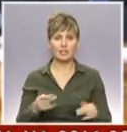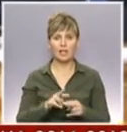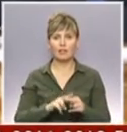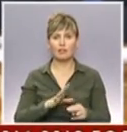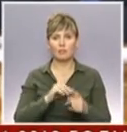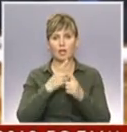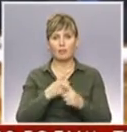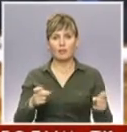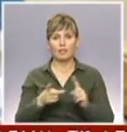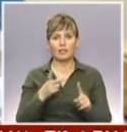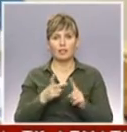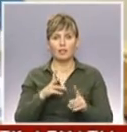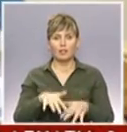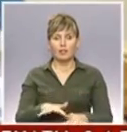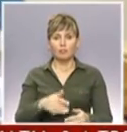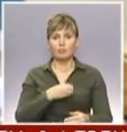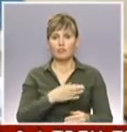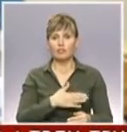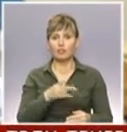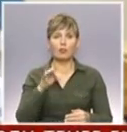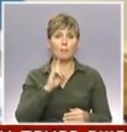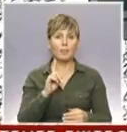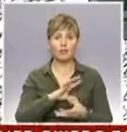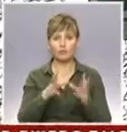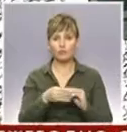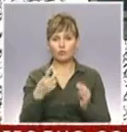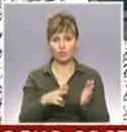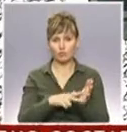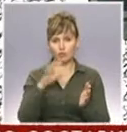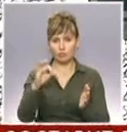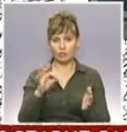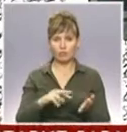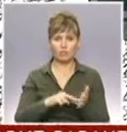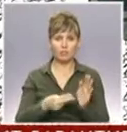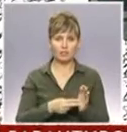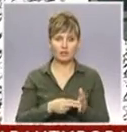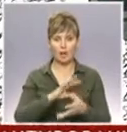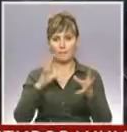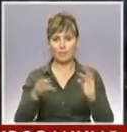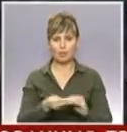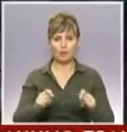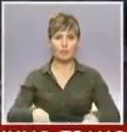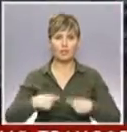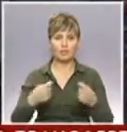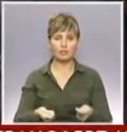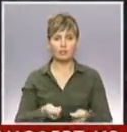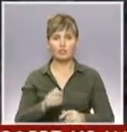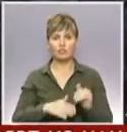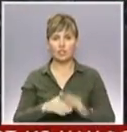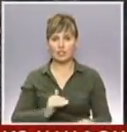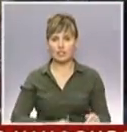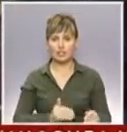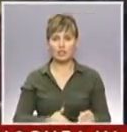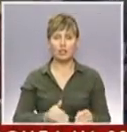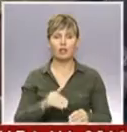была объявлена вторая волна приватизации, но пока всего 28% от запланированного объема передано в частные руки. При этом